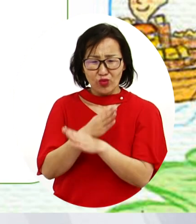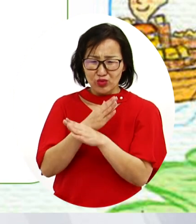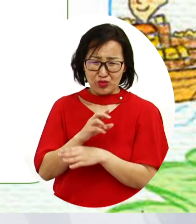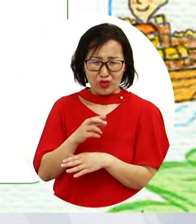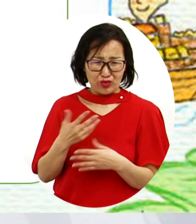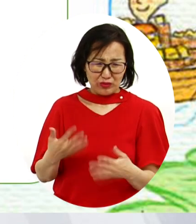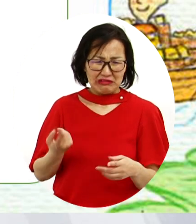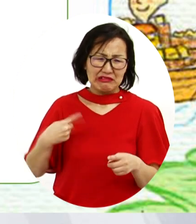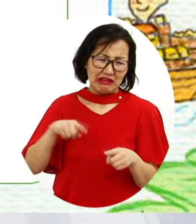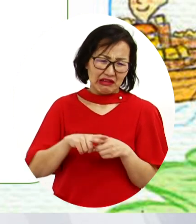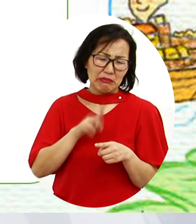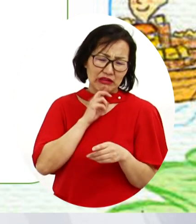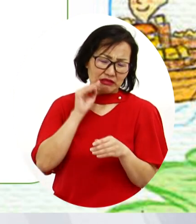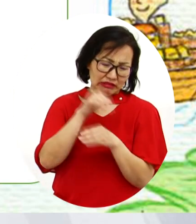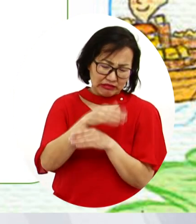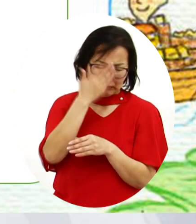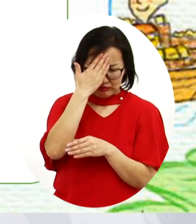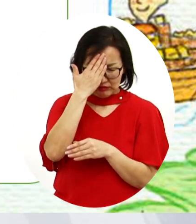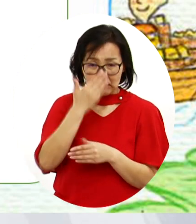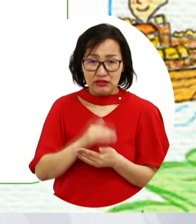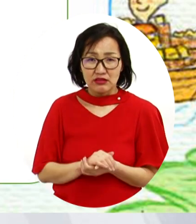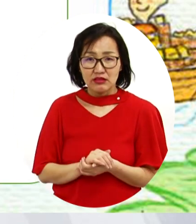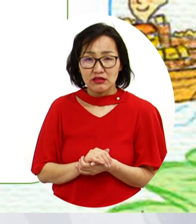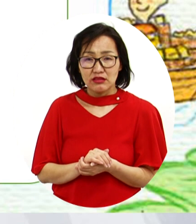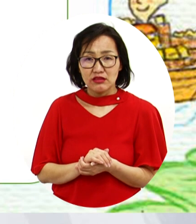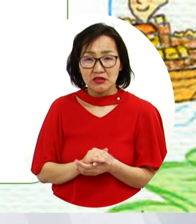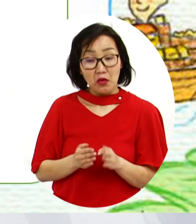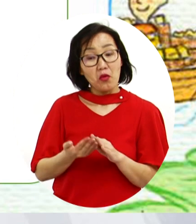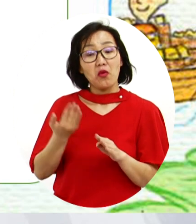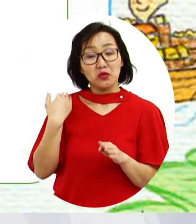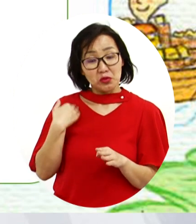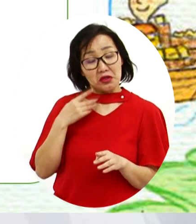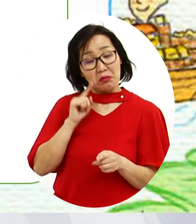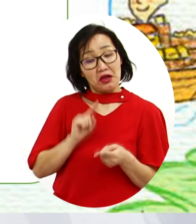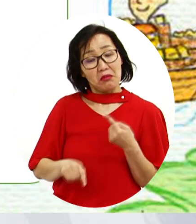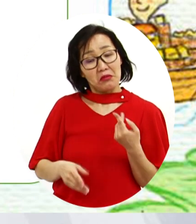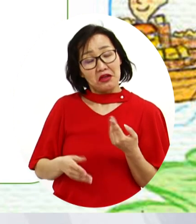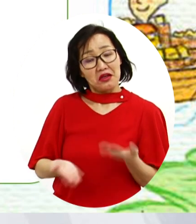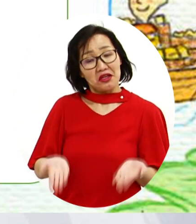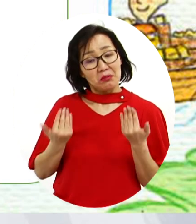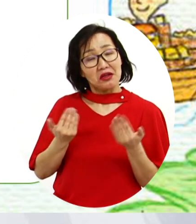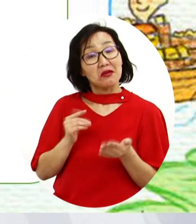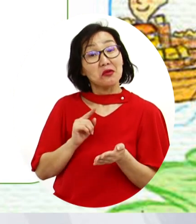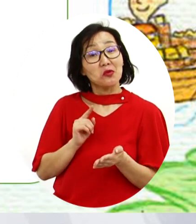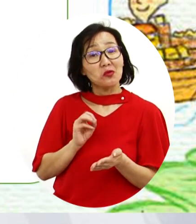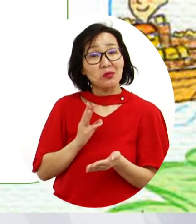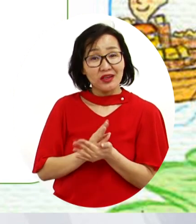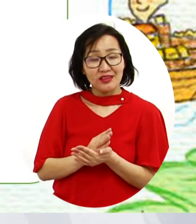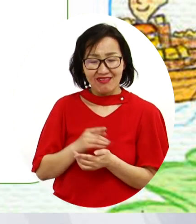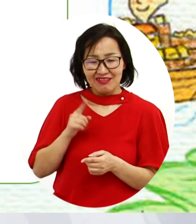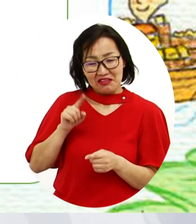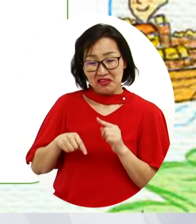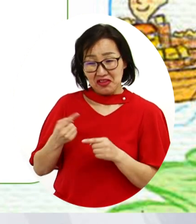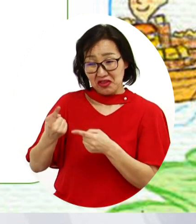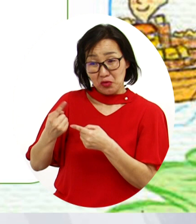Дуусах болоогүй юм байхдаа дахиад бэрхшээл. Оо түрүү чихийг бодвол арай хялбархан юм байна.